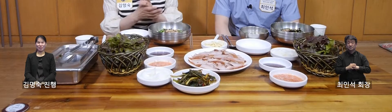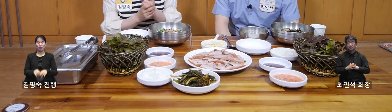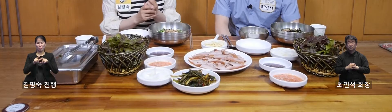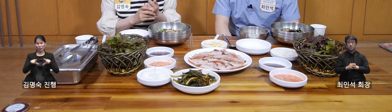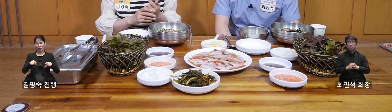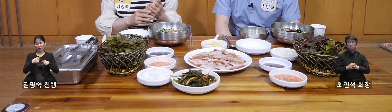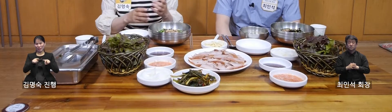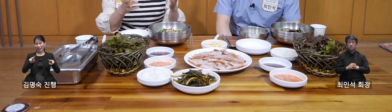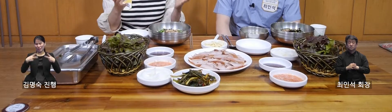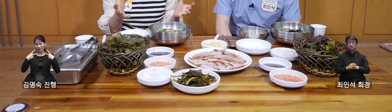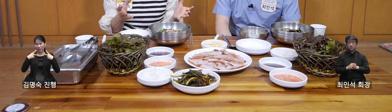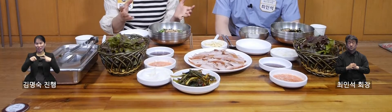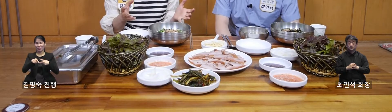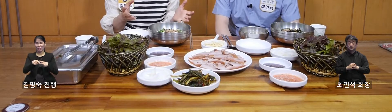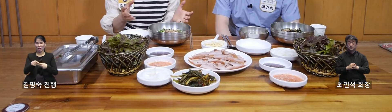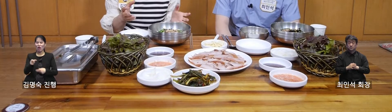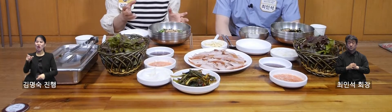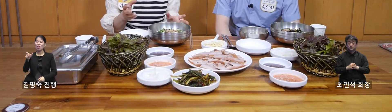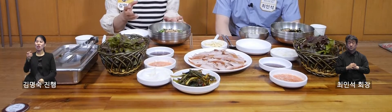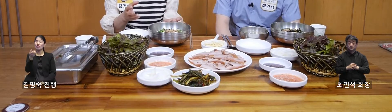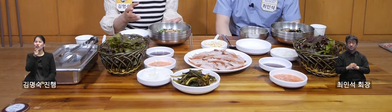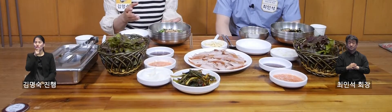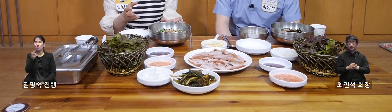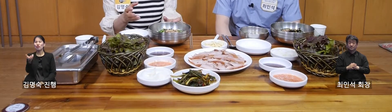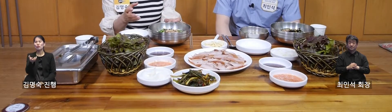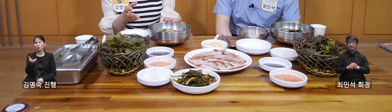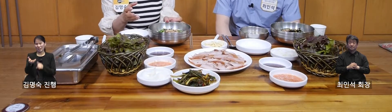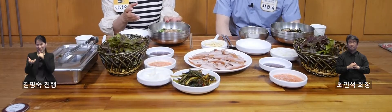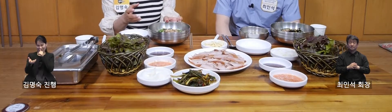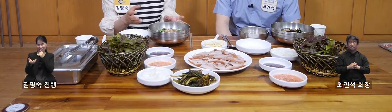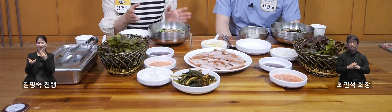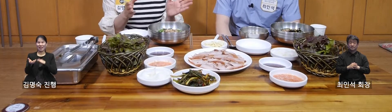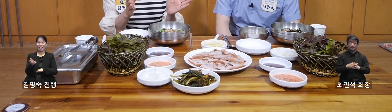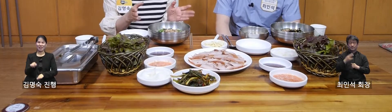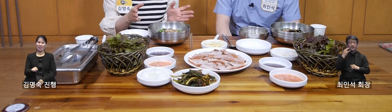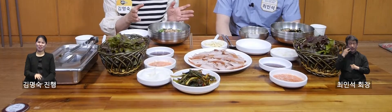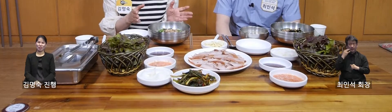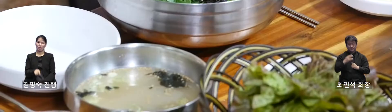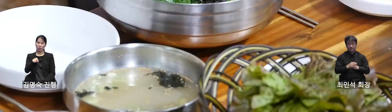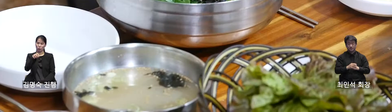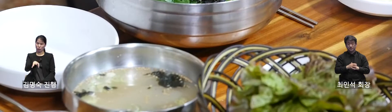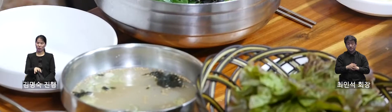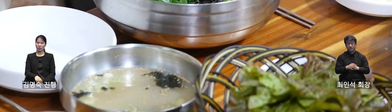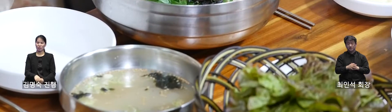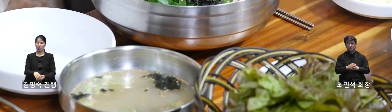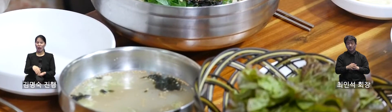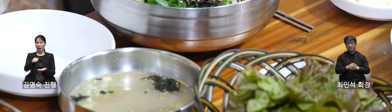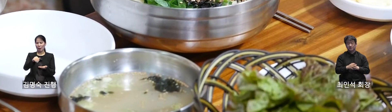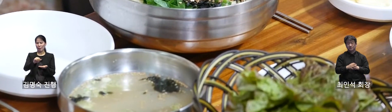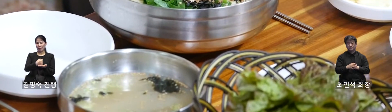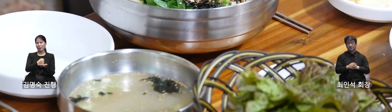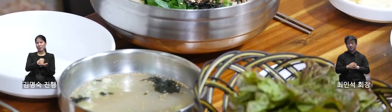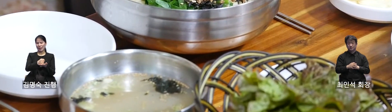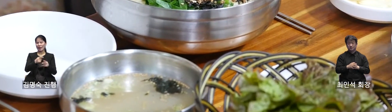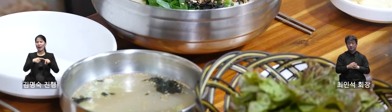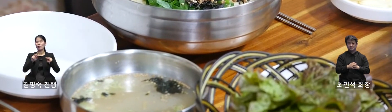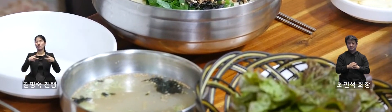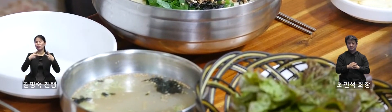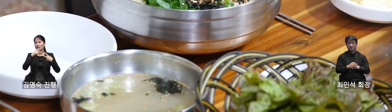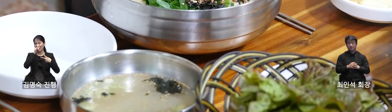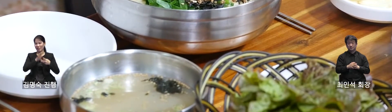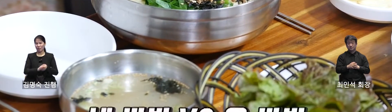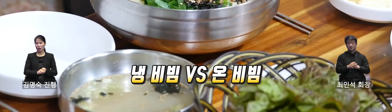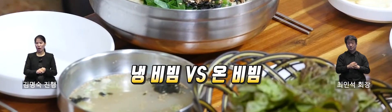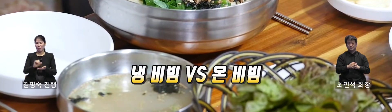보통 칼국수 하면은 이제 국물 있는 그 칼국수를 알고 계시는데요. 네네. 이곳에는 비빔 칼국수가 있어요. 근데